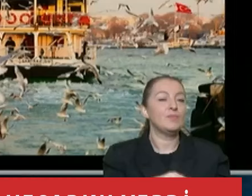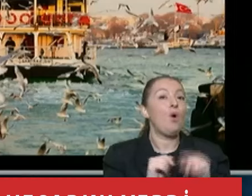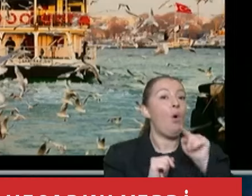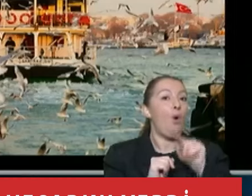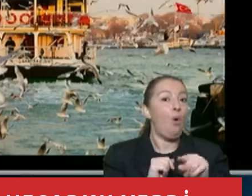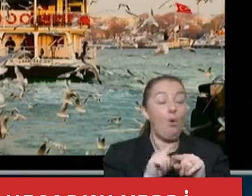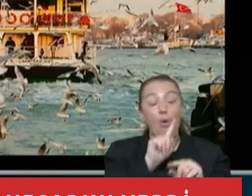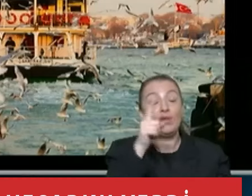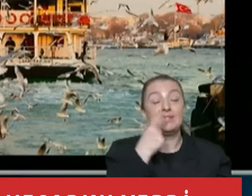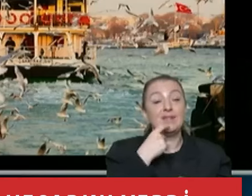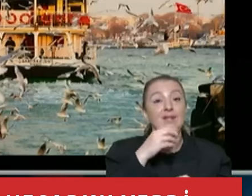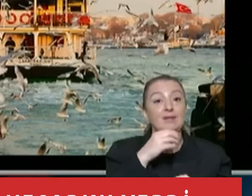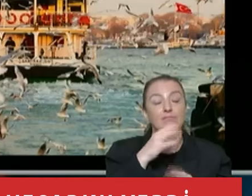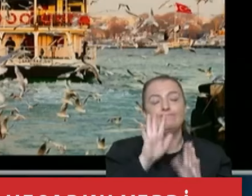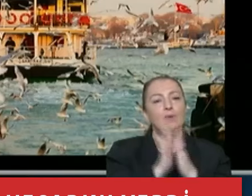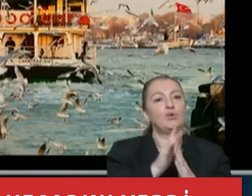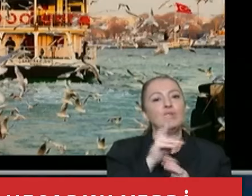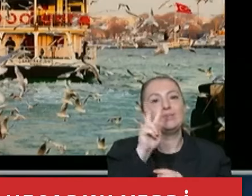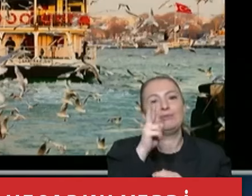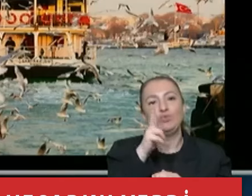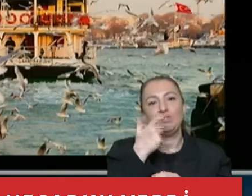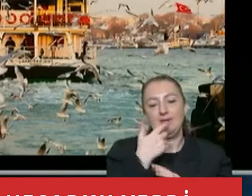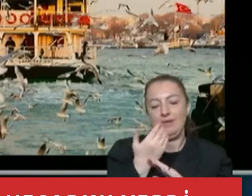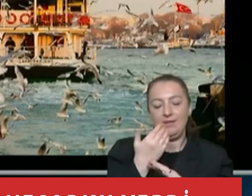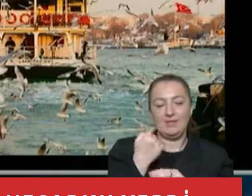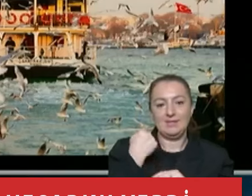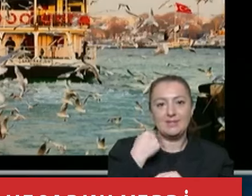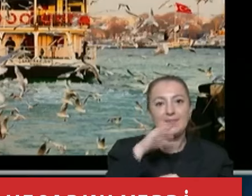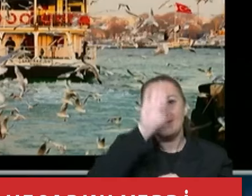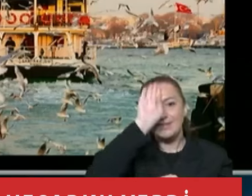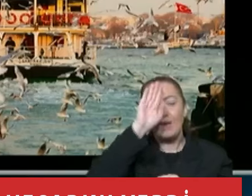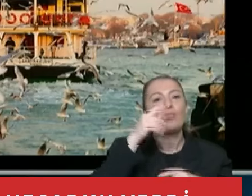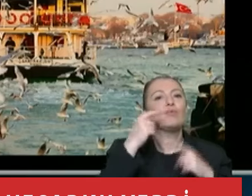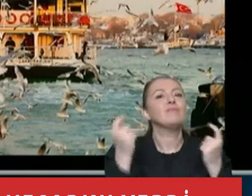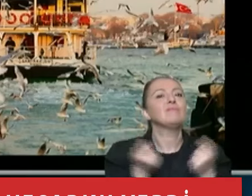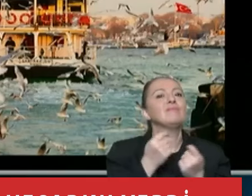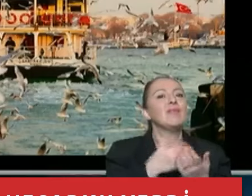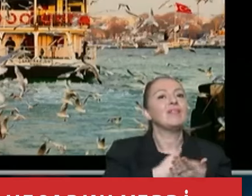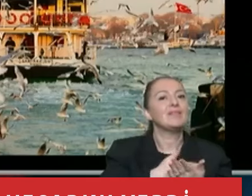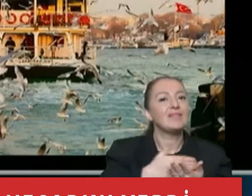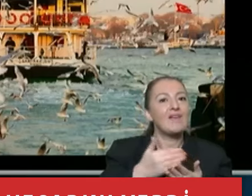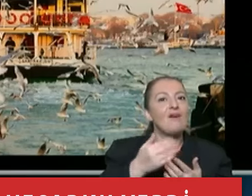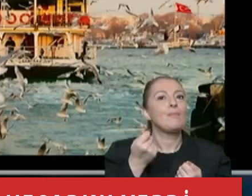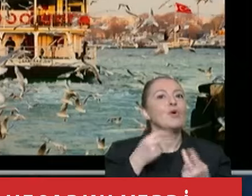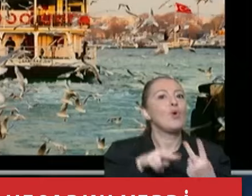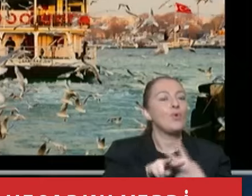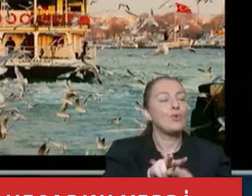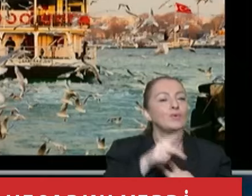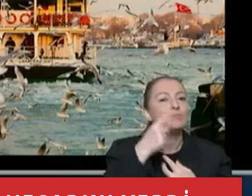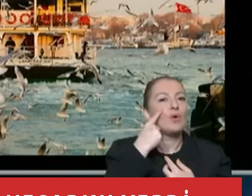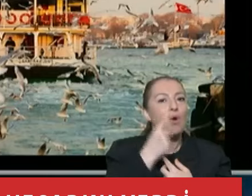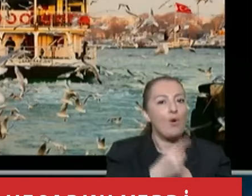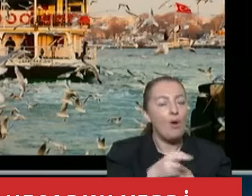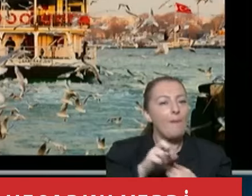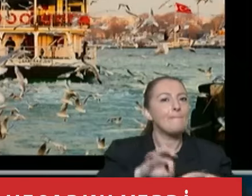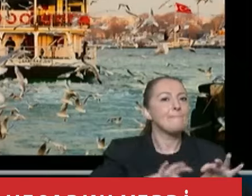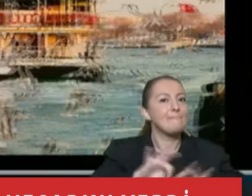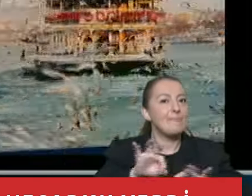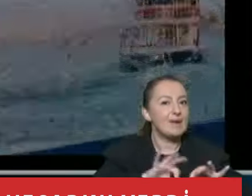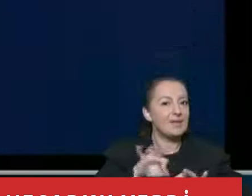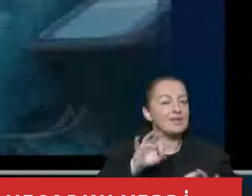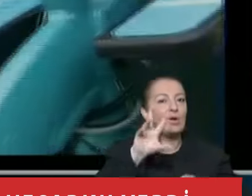içerisinde 2023'te İstanbul Sürdürülebilir kentsel ulaşım planı aşama 2'yi uygulama planı kapsamında